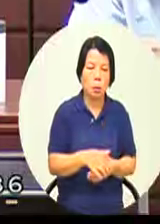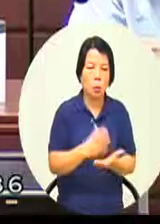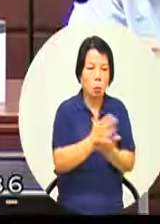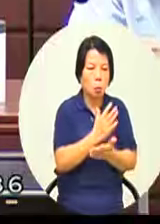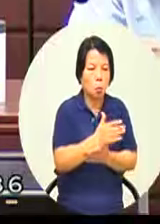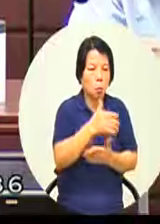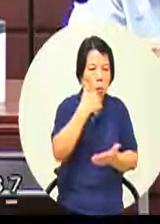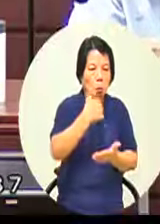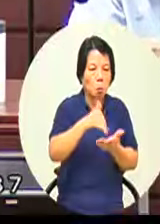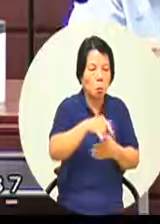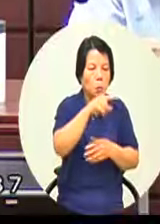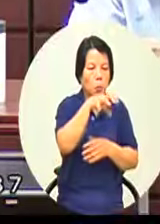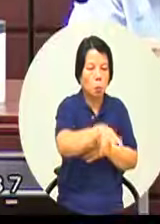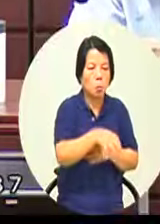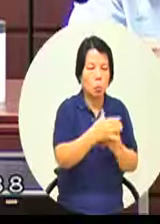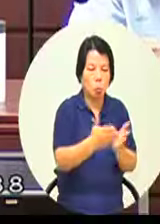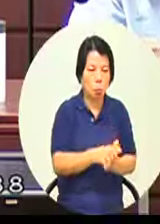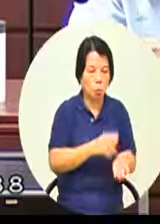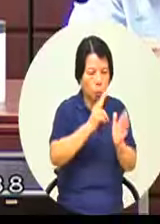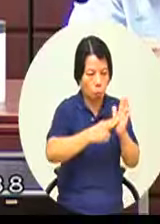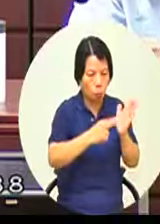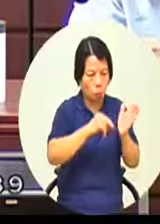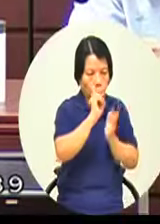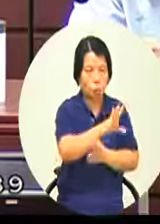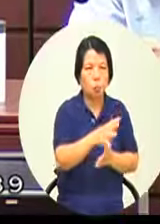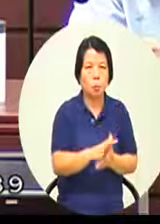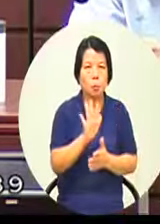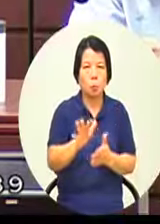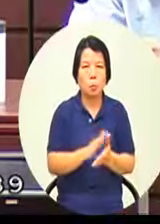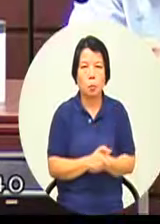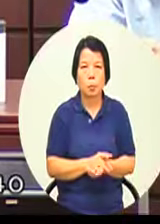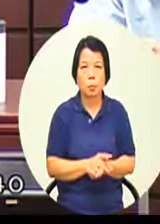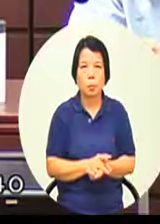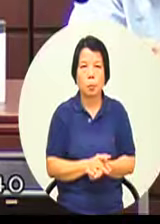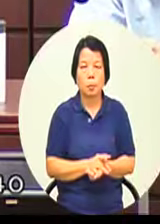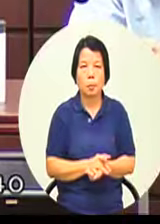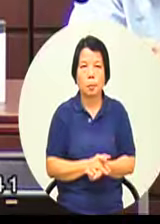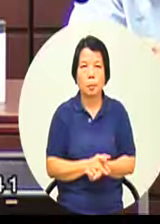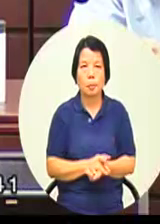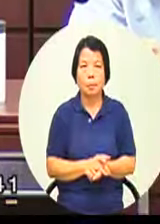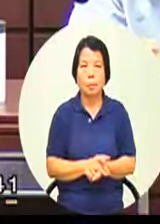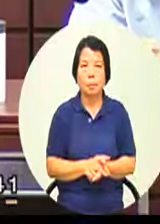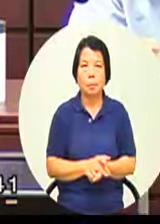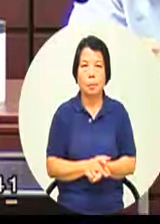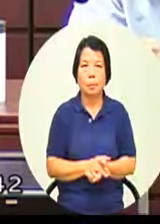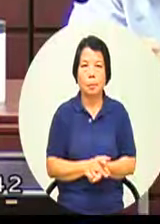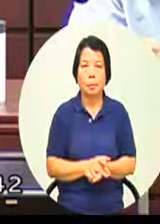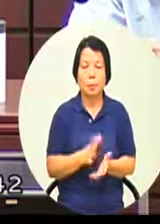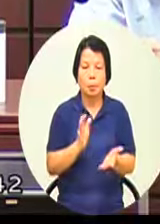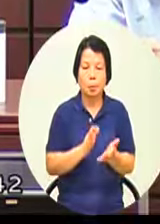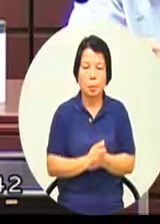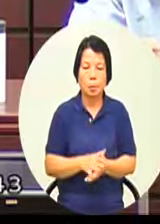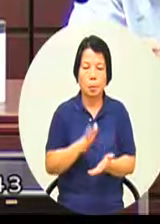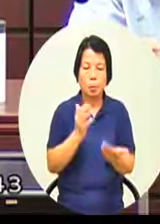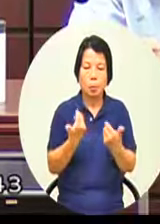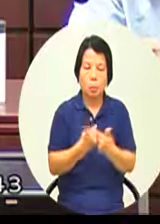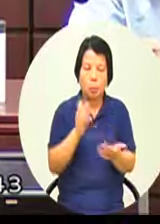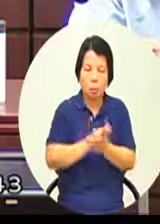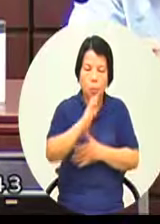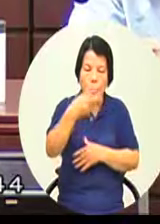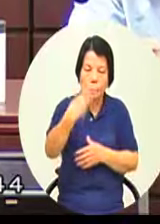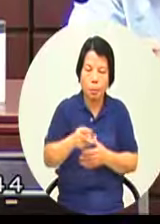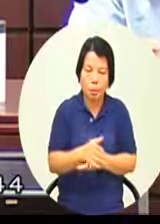单位来做一个那个陈述跟那澄清哈。那这个呢，我们事后会未来积极处